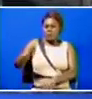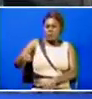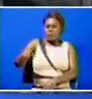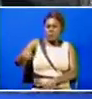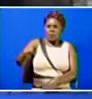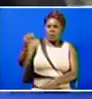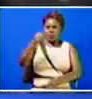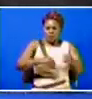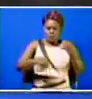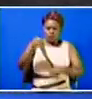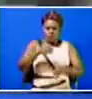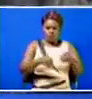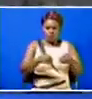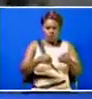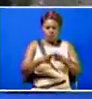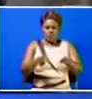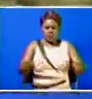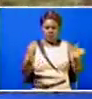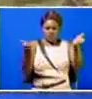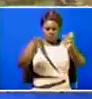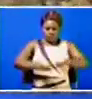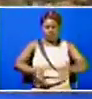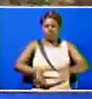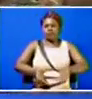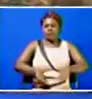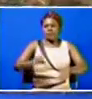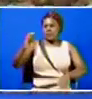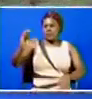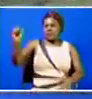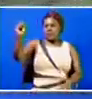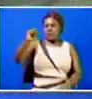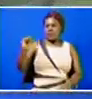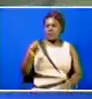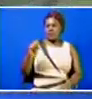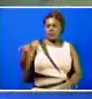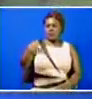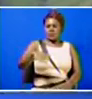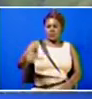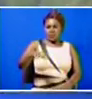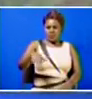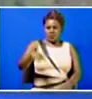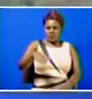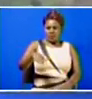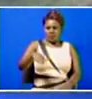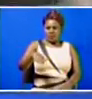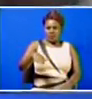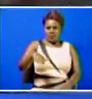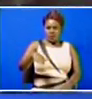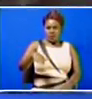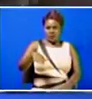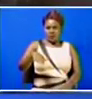ambayo imechangia mmomonyoko wa udongo. Waziri wa mazingira katika kaunti ya Elgeyo Marakwet, Abraham